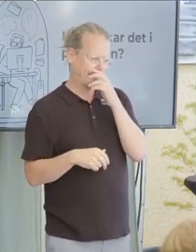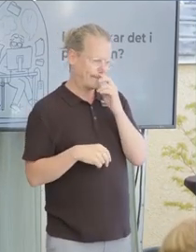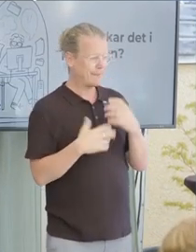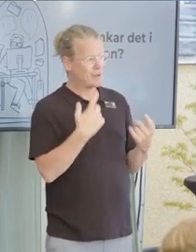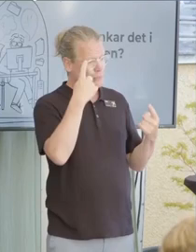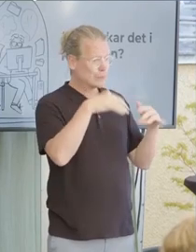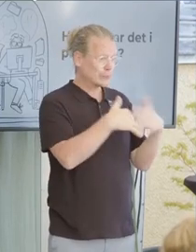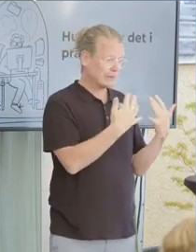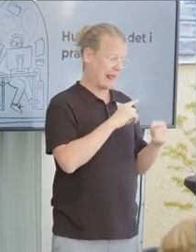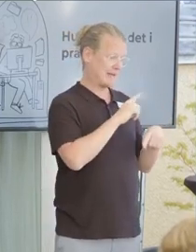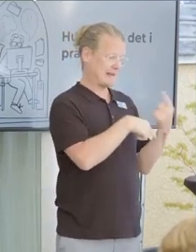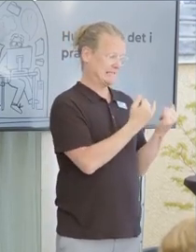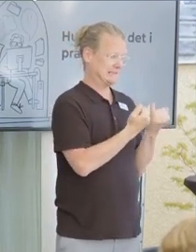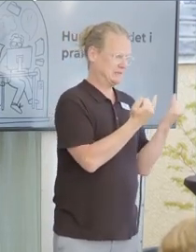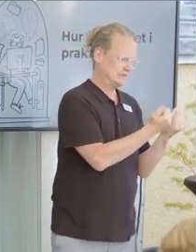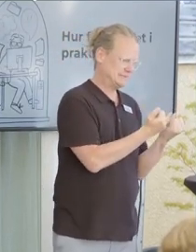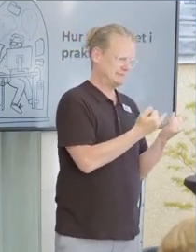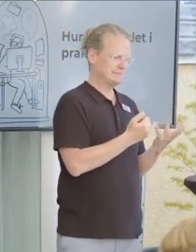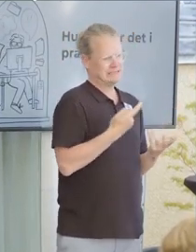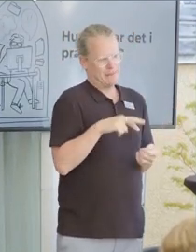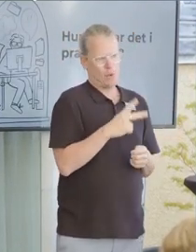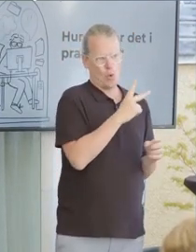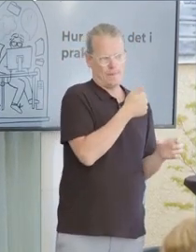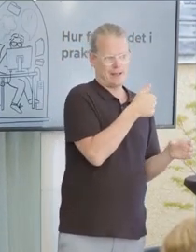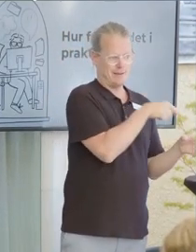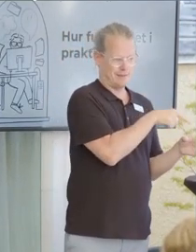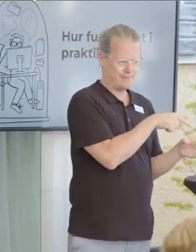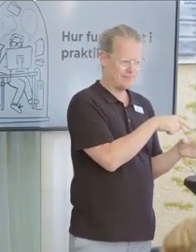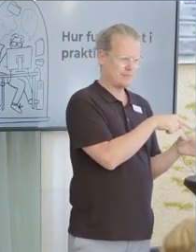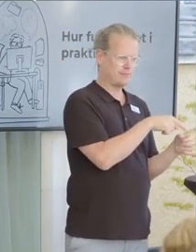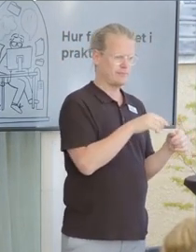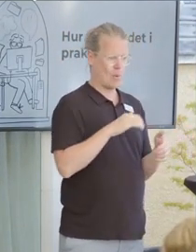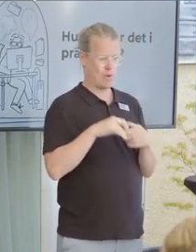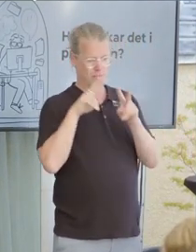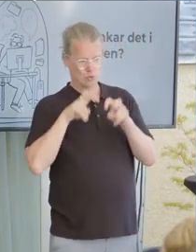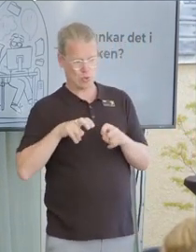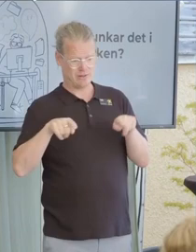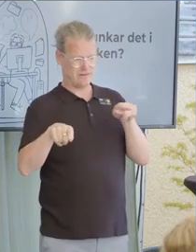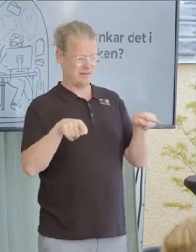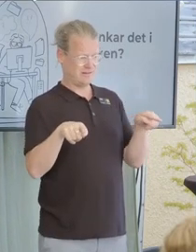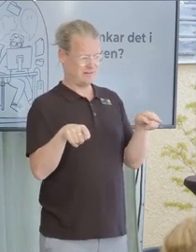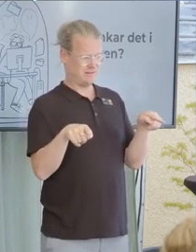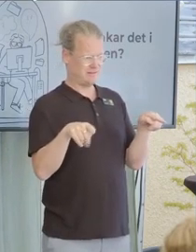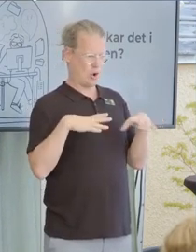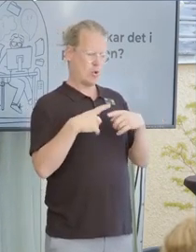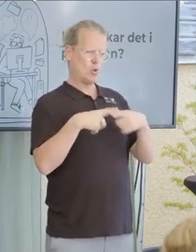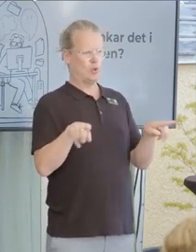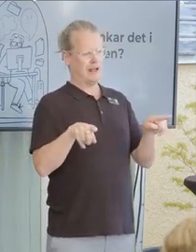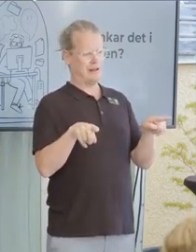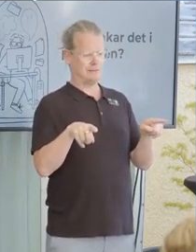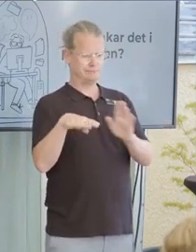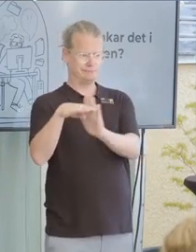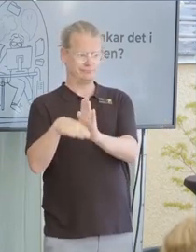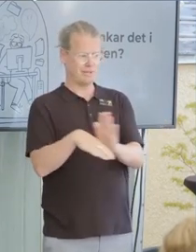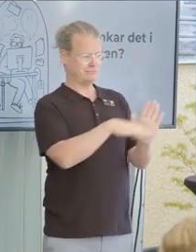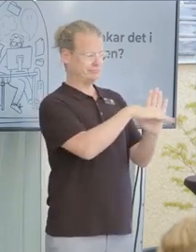kulturarvsinstitutionerna, till exempel KB och forskarsamhället drivs av olika logiker. Logiker som inte